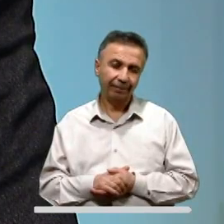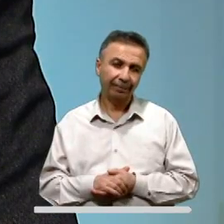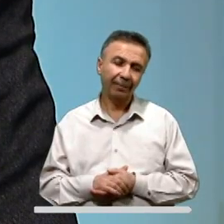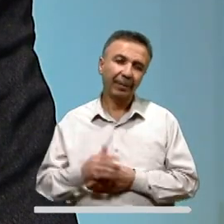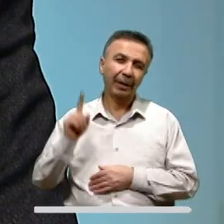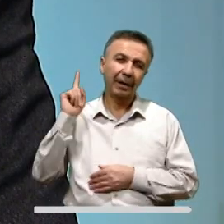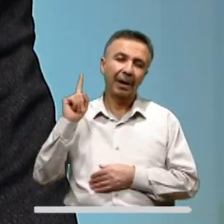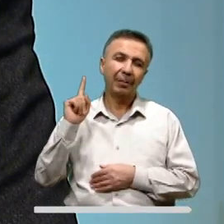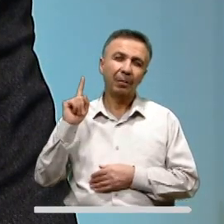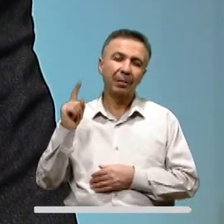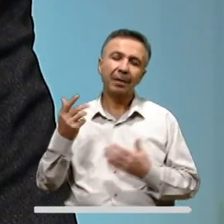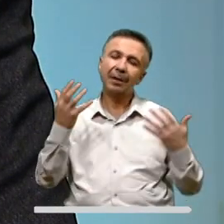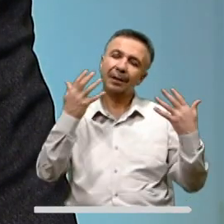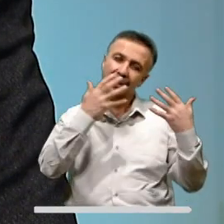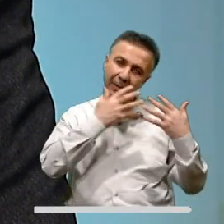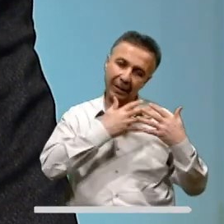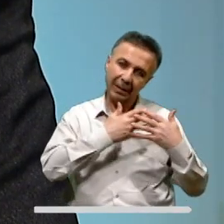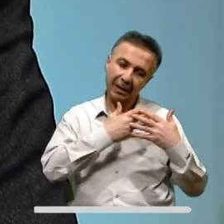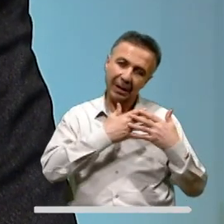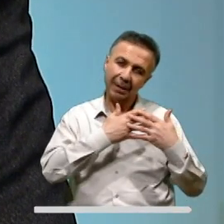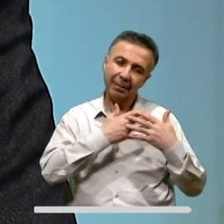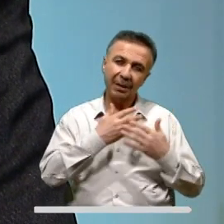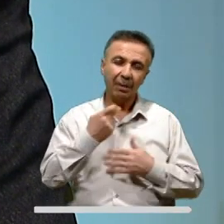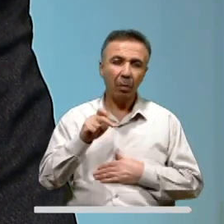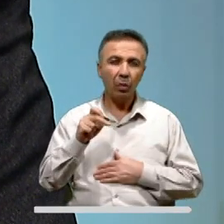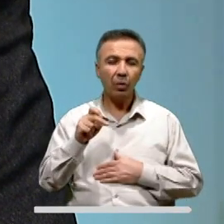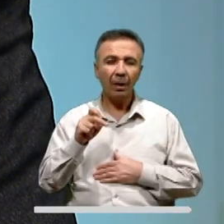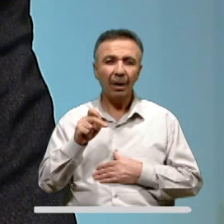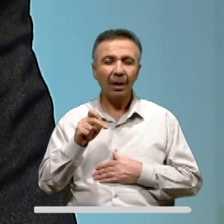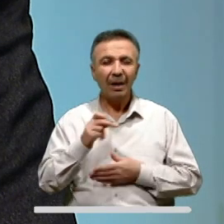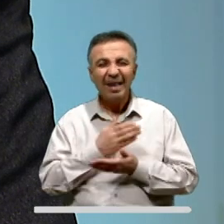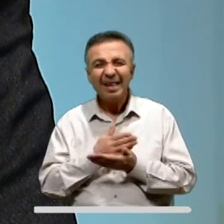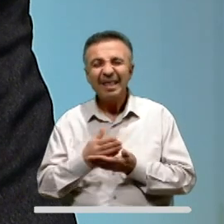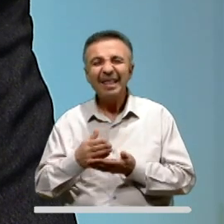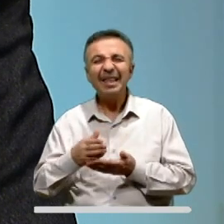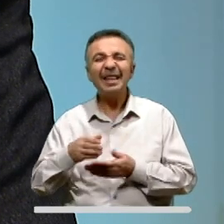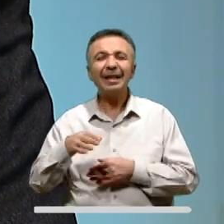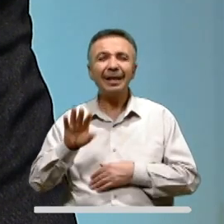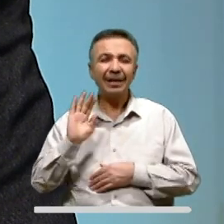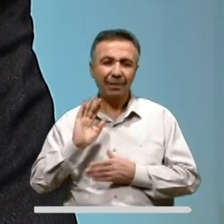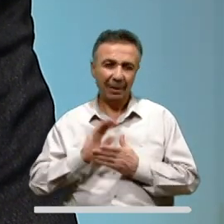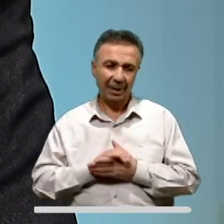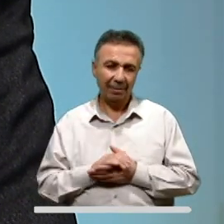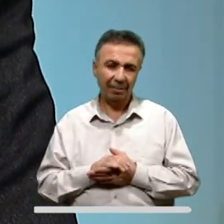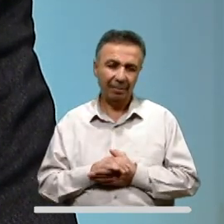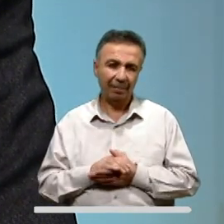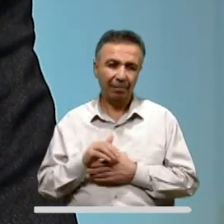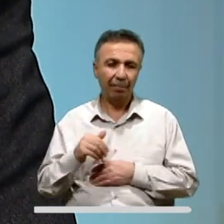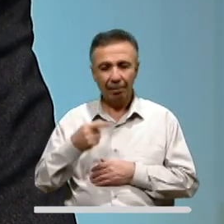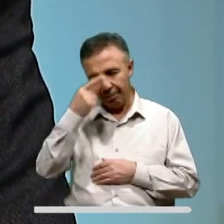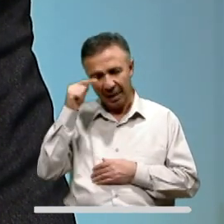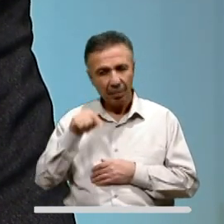Rabbim gecelerimizi boşa geçirmeyen, amin, kimselerden olmamızı nasip eylesin. Amin. Belki de bu gece